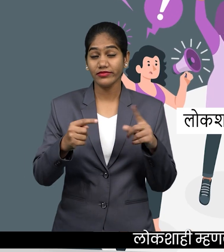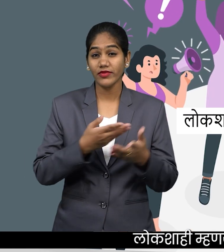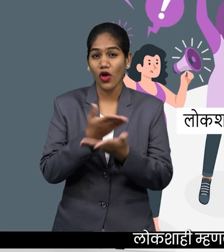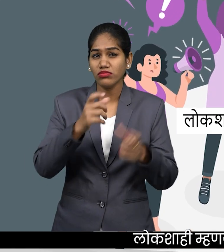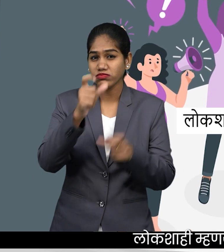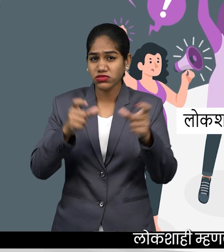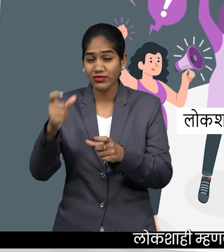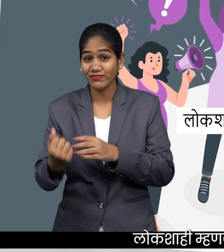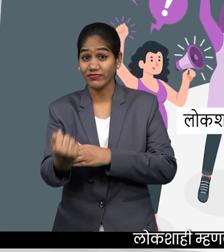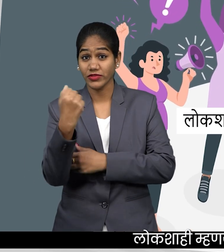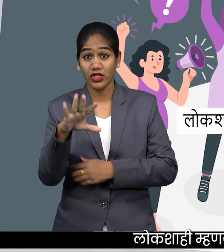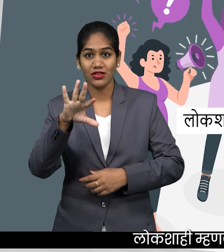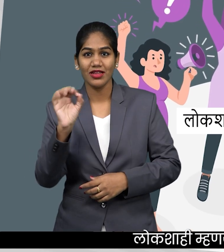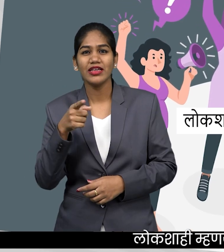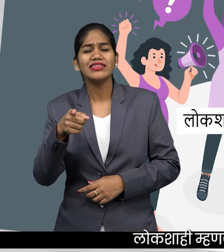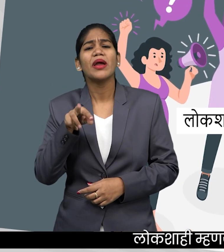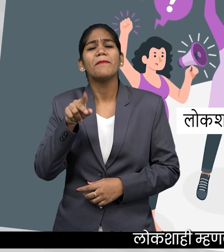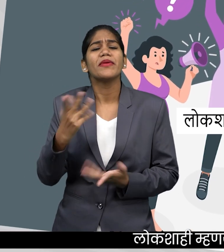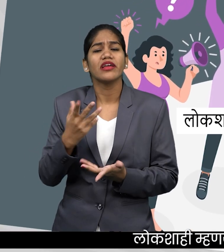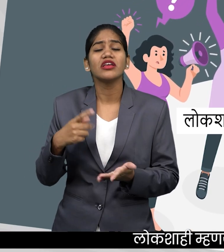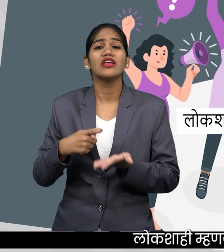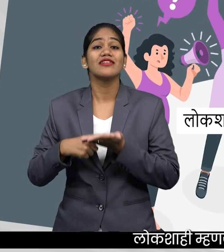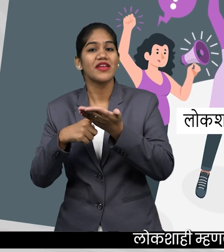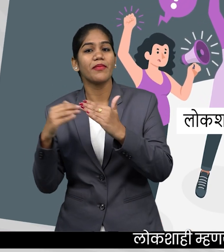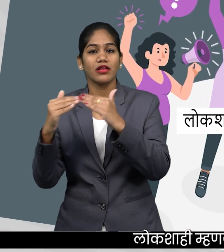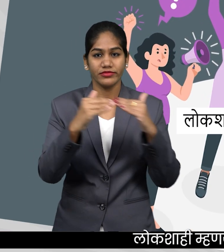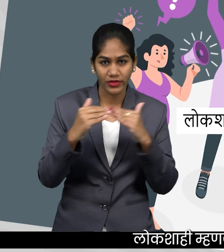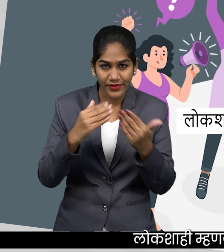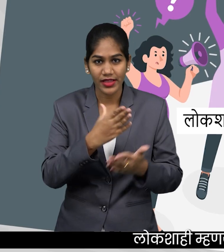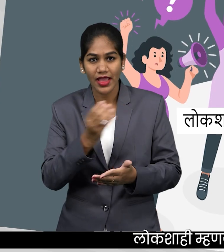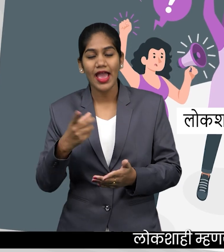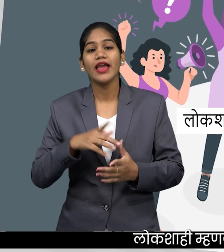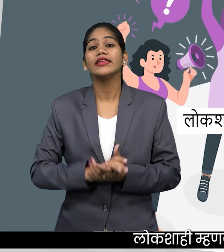लोकशाही म्हणजे समता आणि सर्वसमावेशकता.